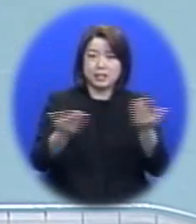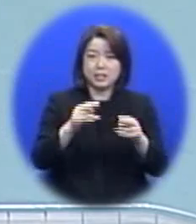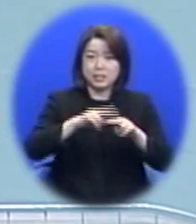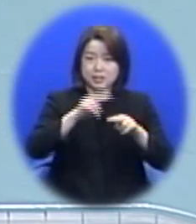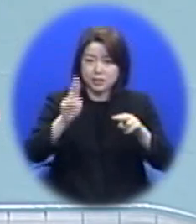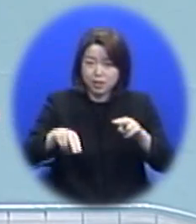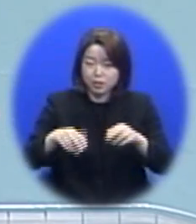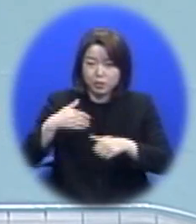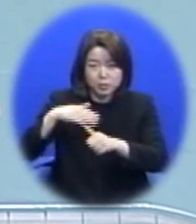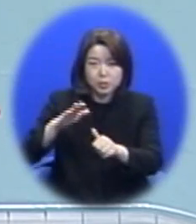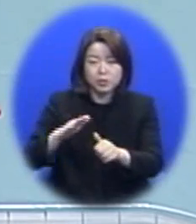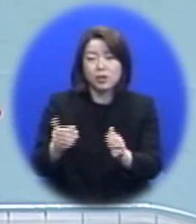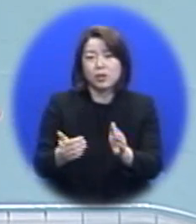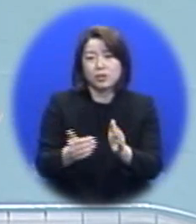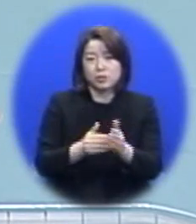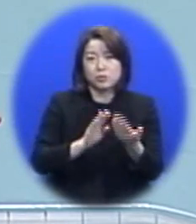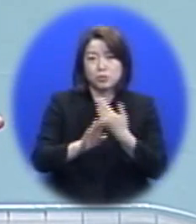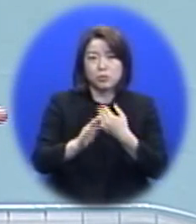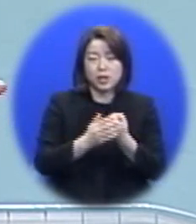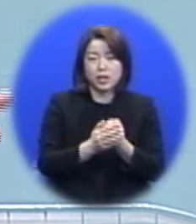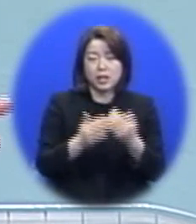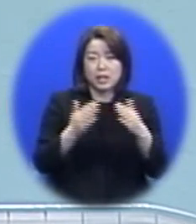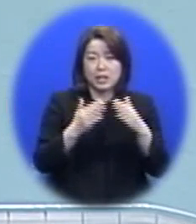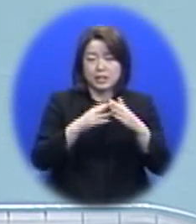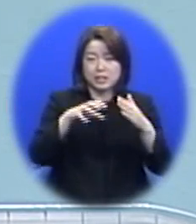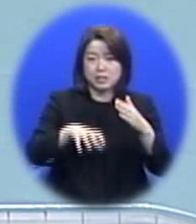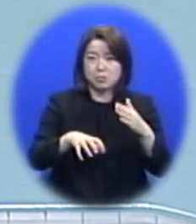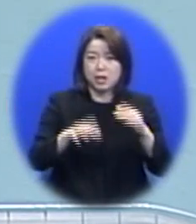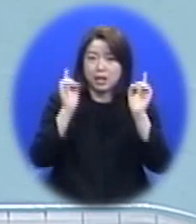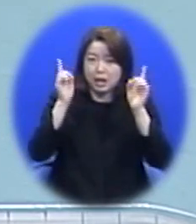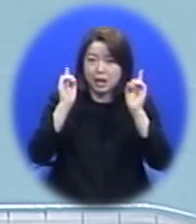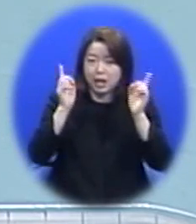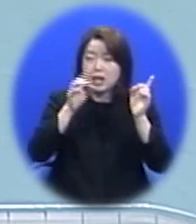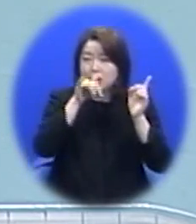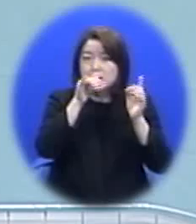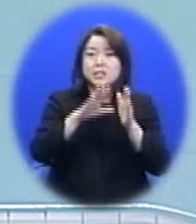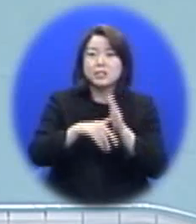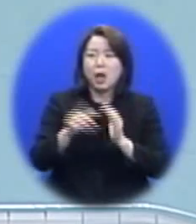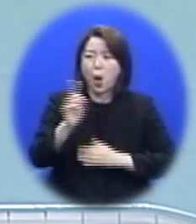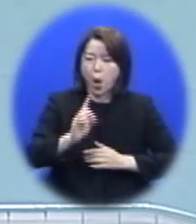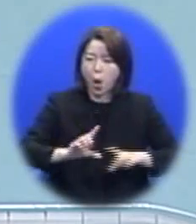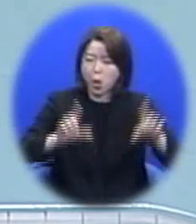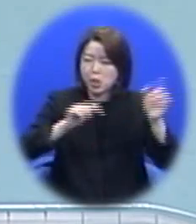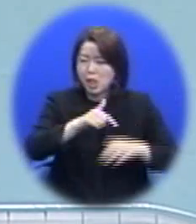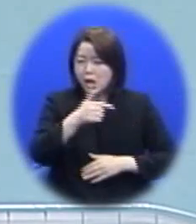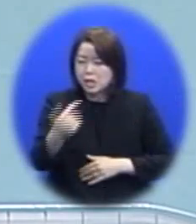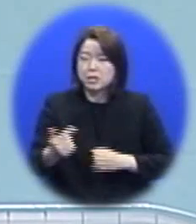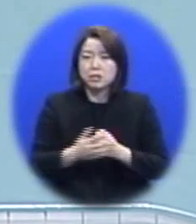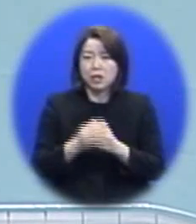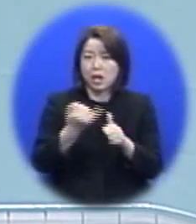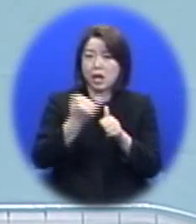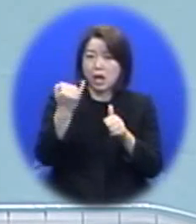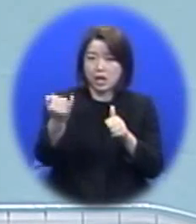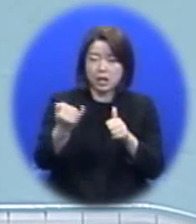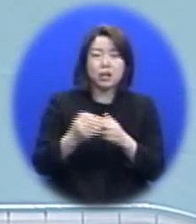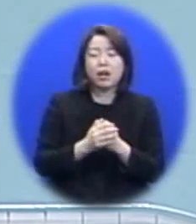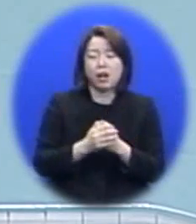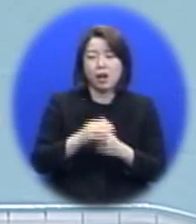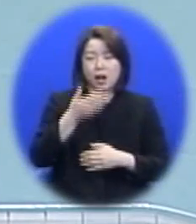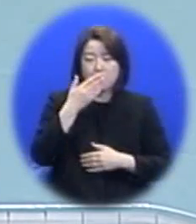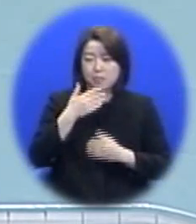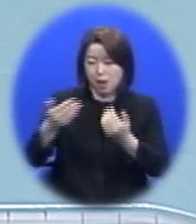이렇게 실직해서 있었을 때 어느 날 저녁에 아내가